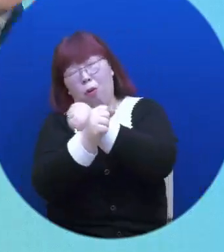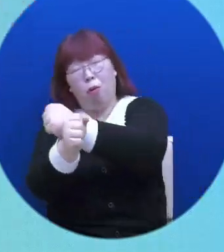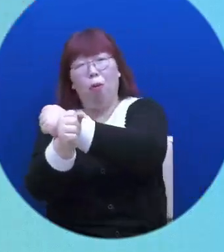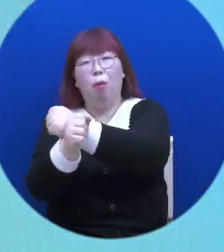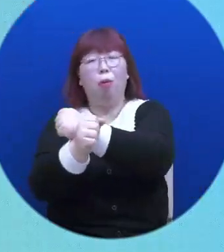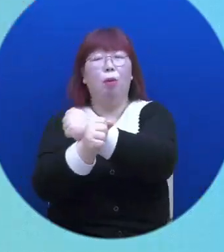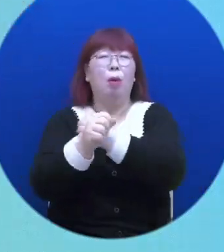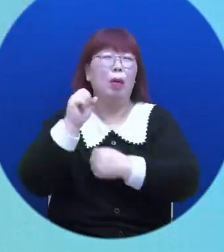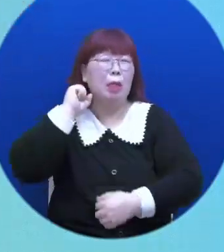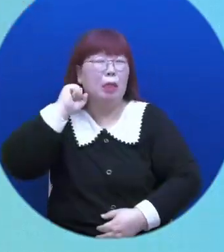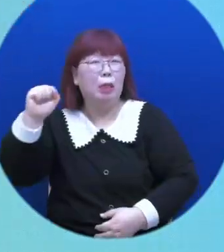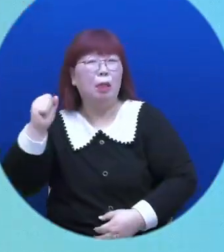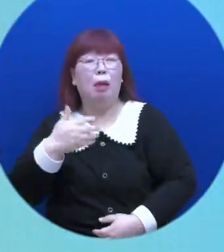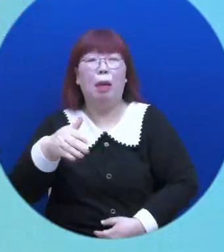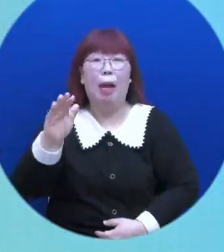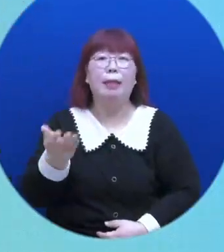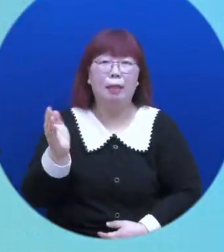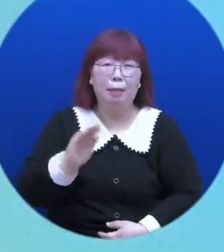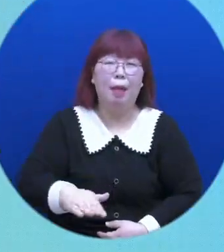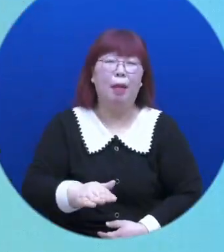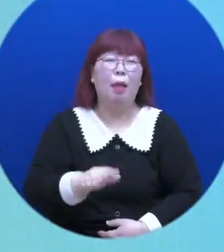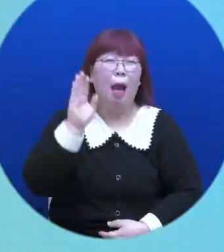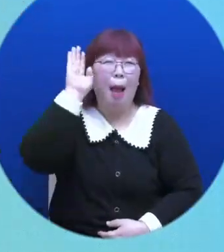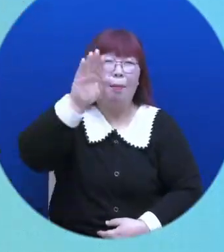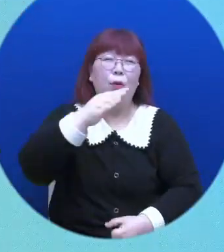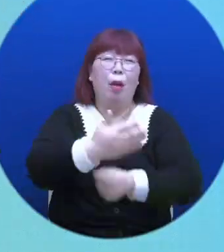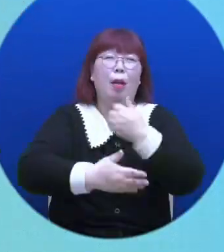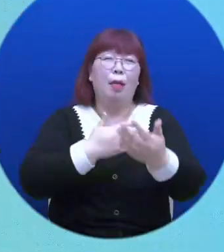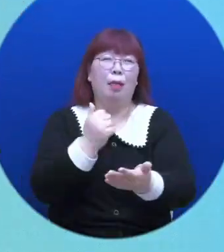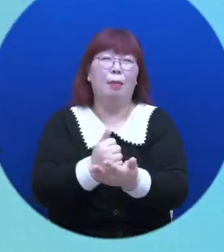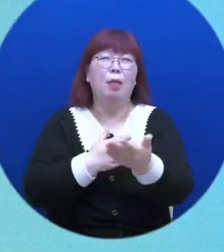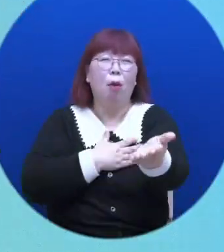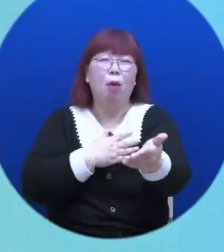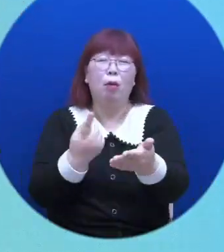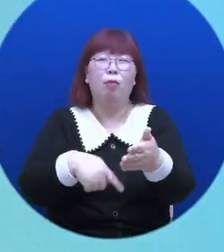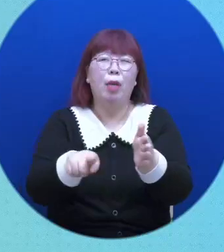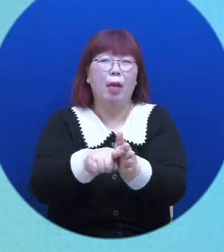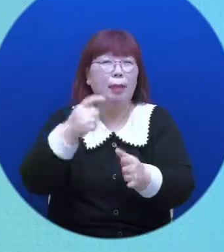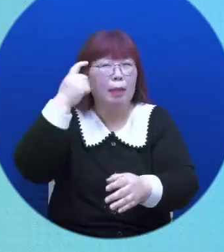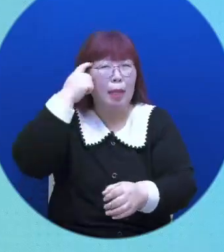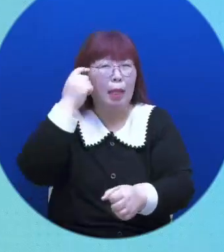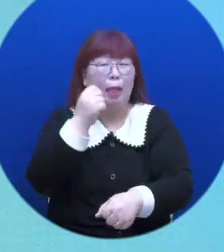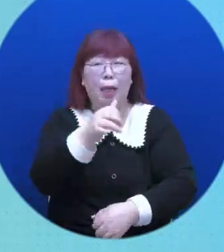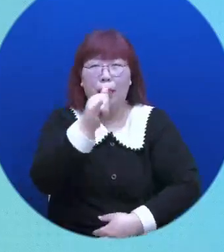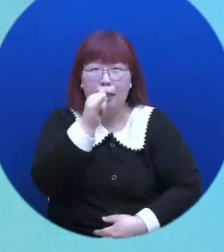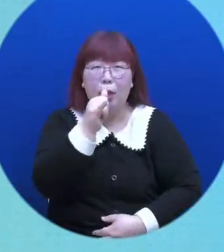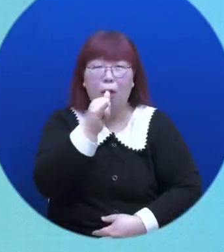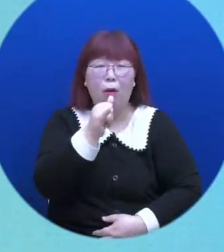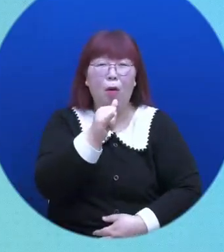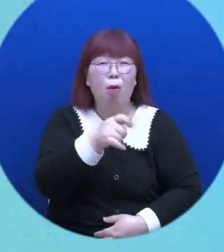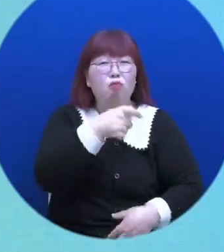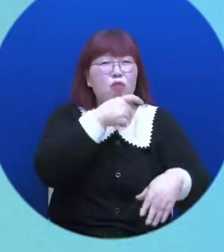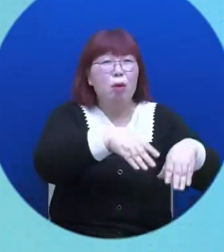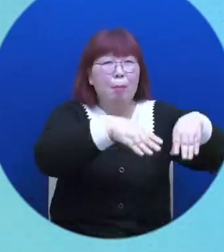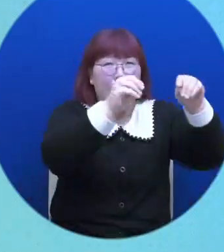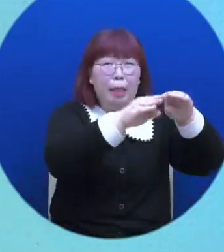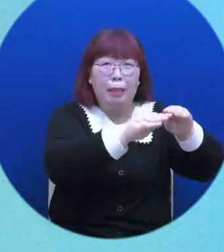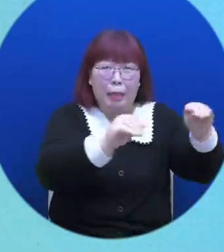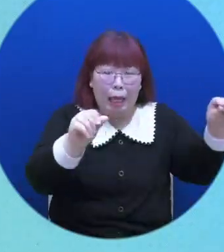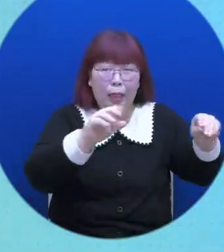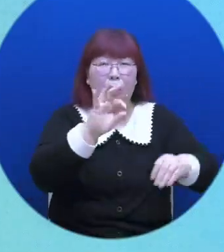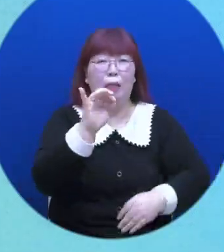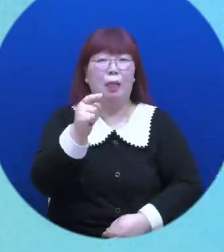앞으로 너희들에게 하나님이 너희들을 향한 생각이 있는데 사막을 에덴처럼